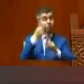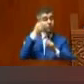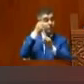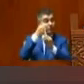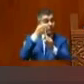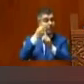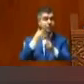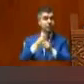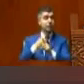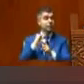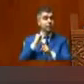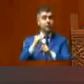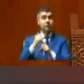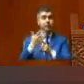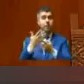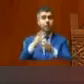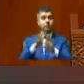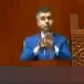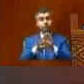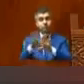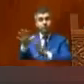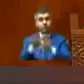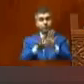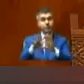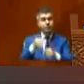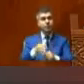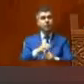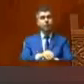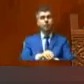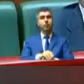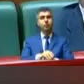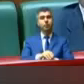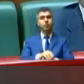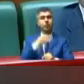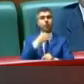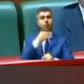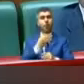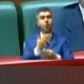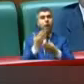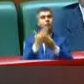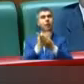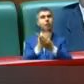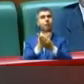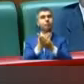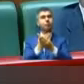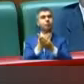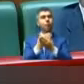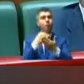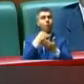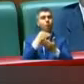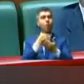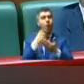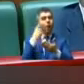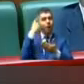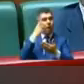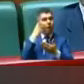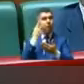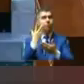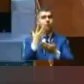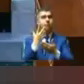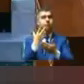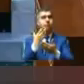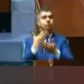جبارة وبمجهودات مهنية جدا. هذو هما الأسباب اللي أدت إلى التفكير ولا